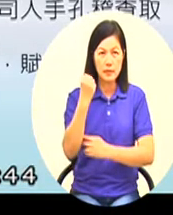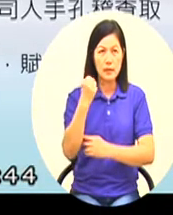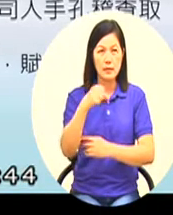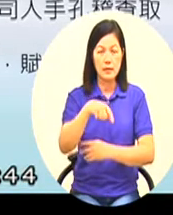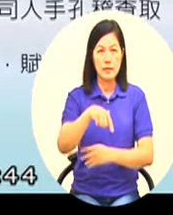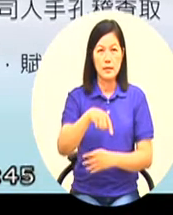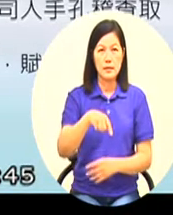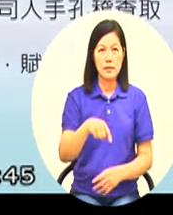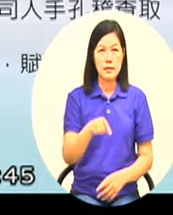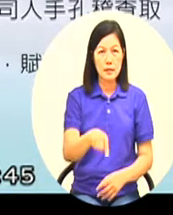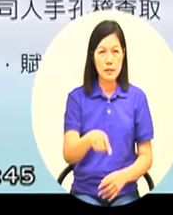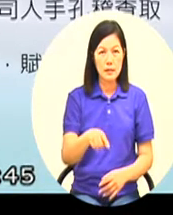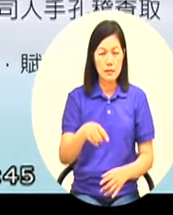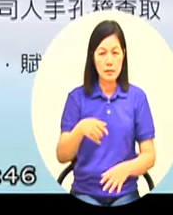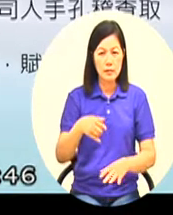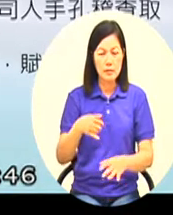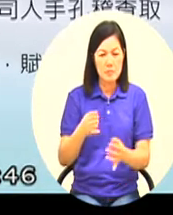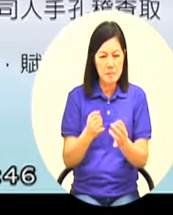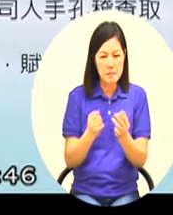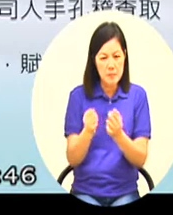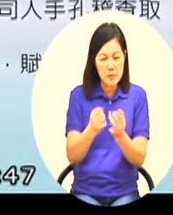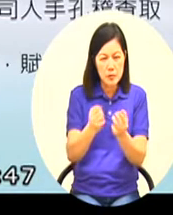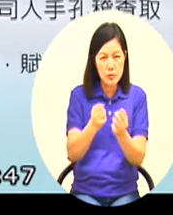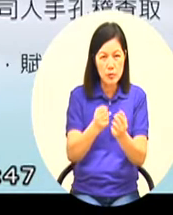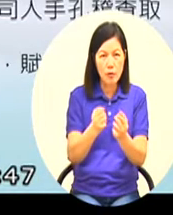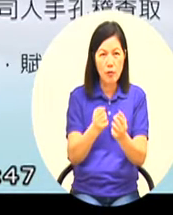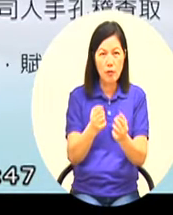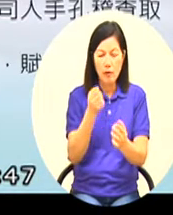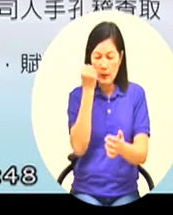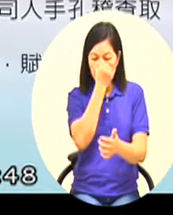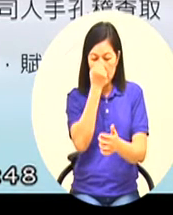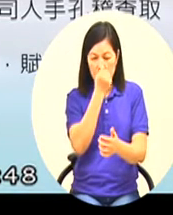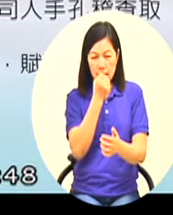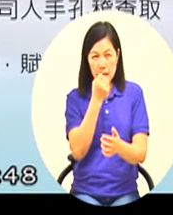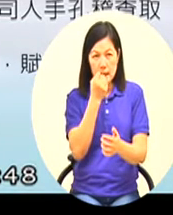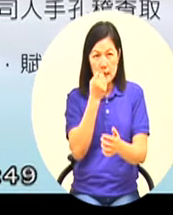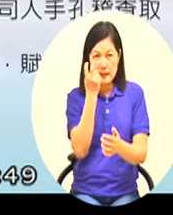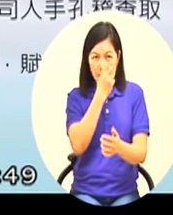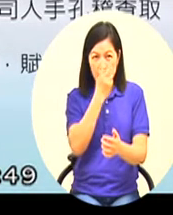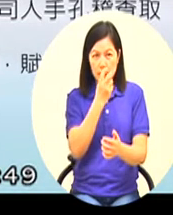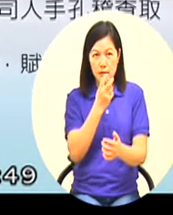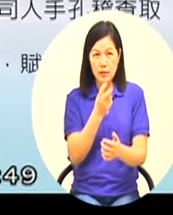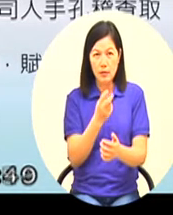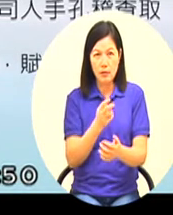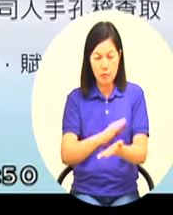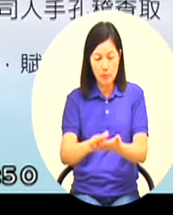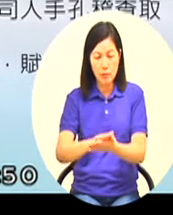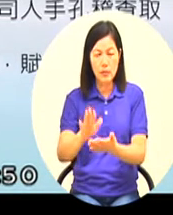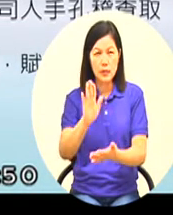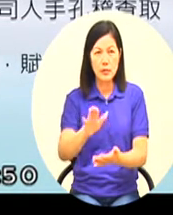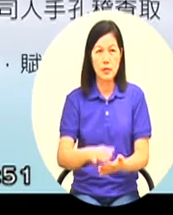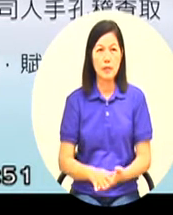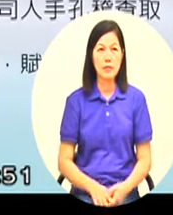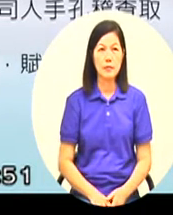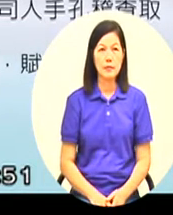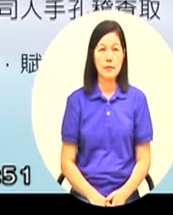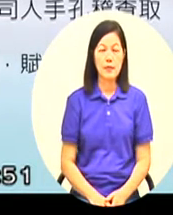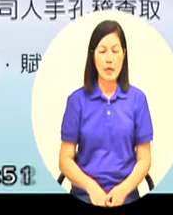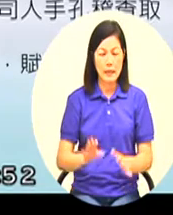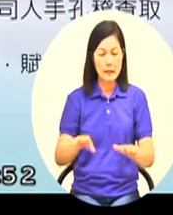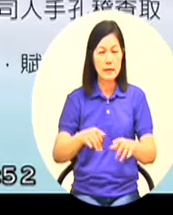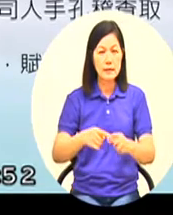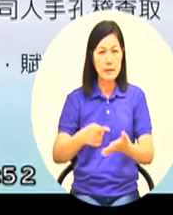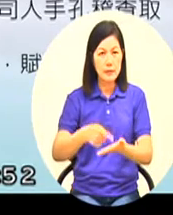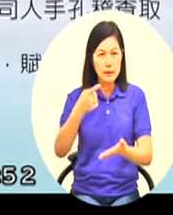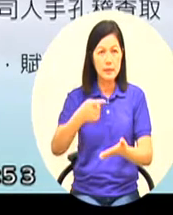以幼蚊产卵器来进行整个一个监控，这是跟以前比较不一样的。那特别这一次环保局有